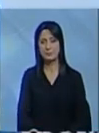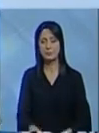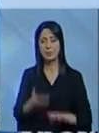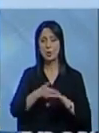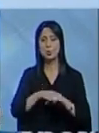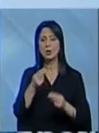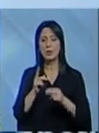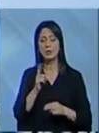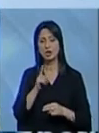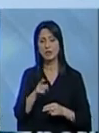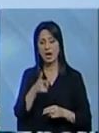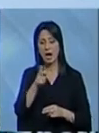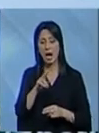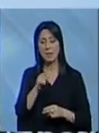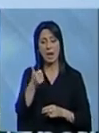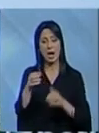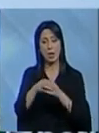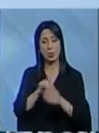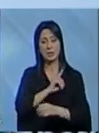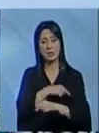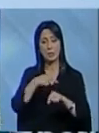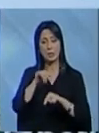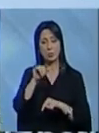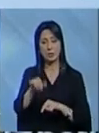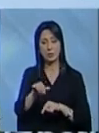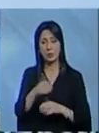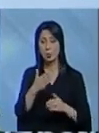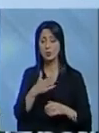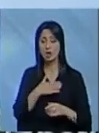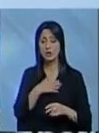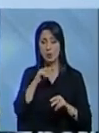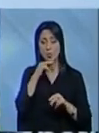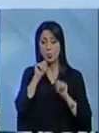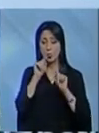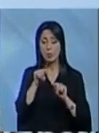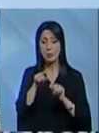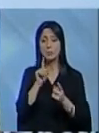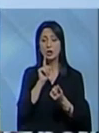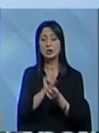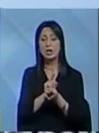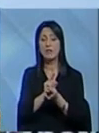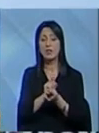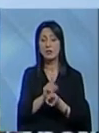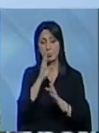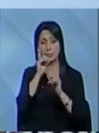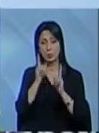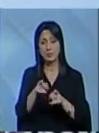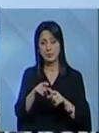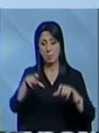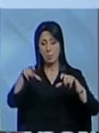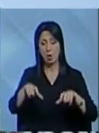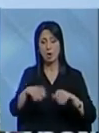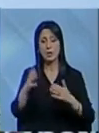რთული თამაში გველოდება. გაბალა კარგი გუნდია ძლიერი ფეხბურთელებით, თუმცა ჩვენ კონცენტრირებულები ვართ ამ შეხვედრაზე და ბუნებრივია, რომ